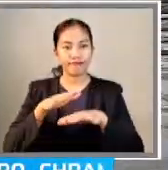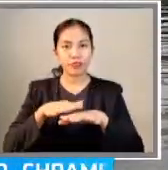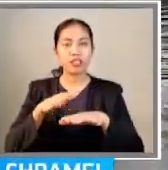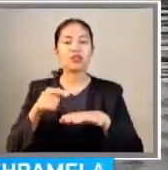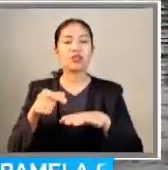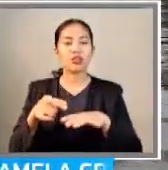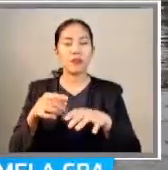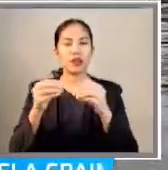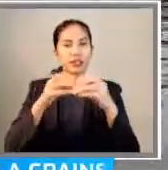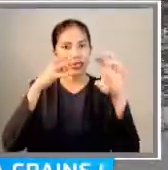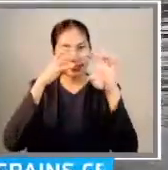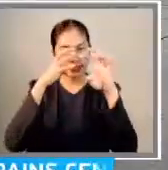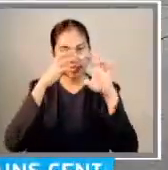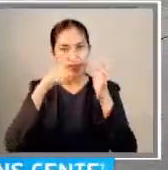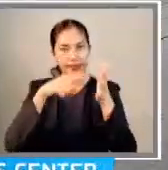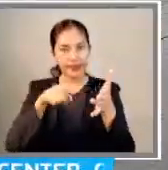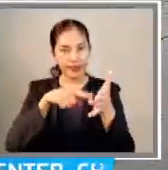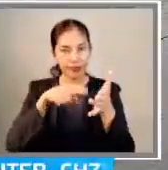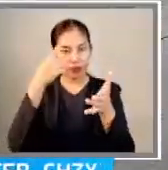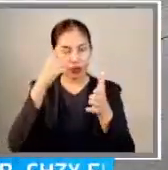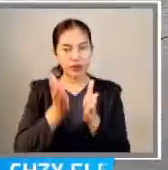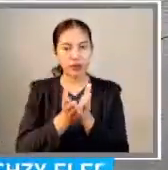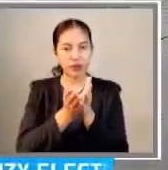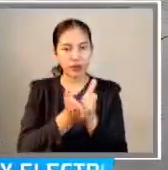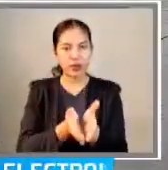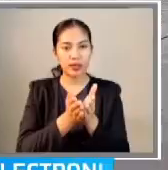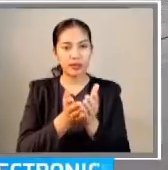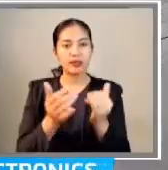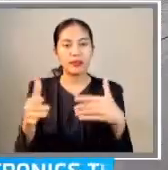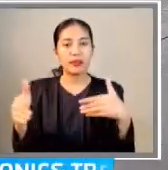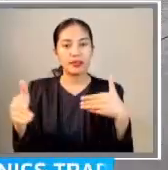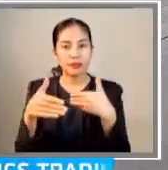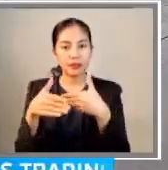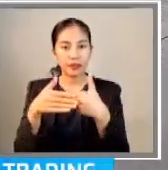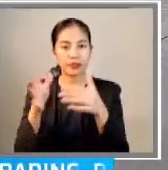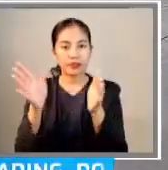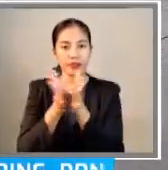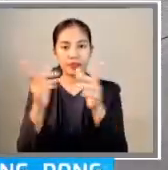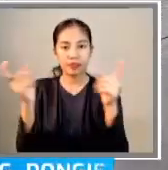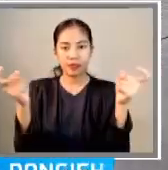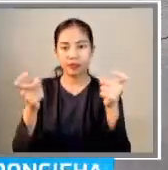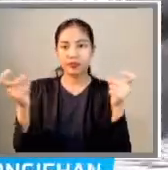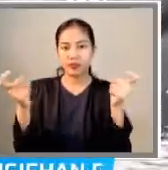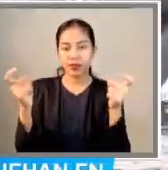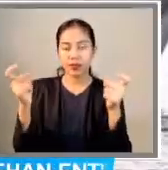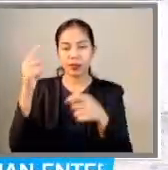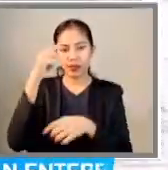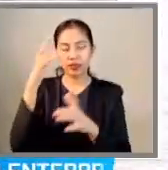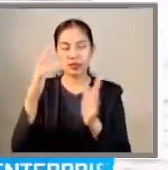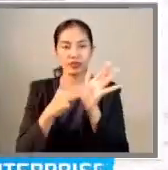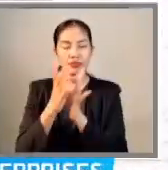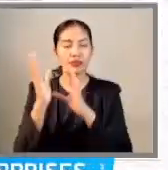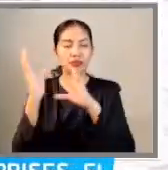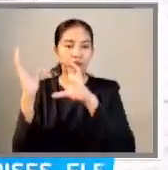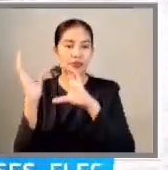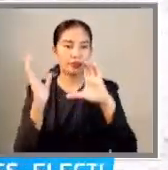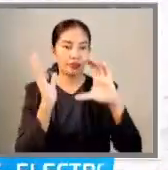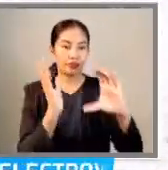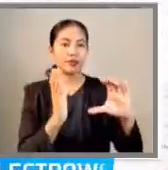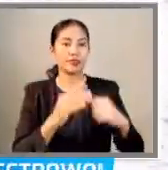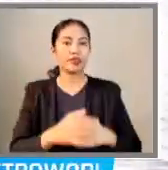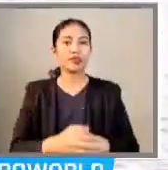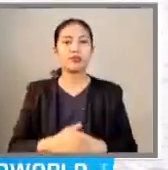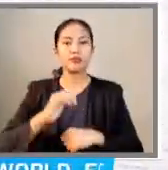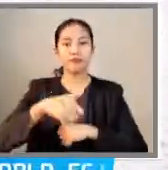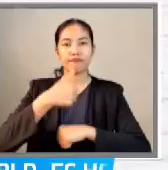iba pang sasakyang pandagat habang papalapit ang pagdiriwang ng Nazareno. Magdideploy rin ang PCG ng daan-daang Coast Guard security